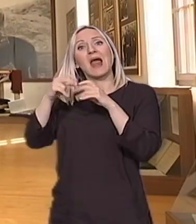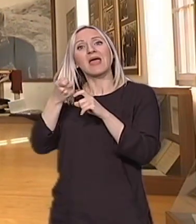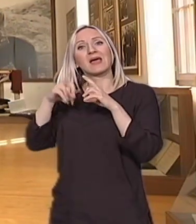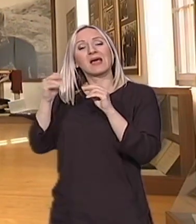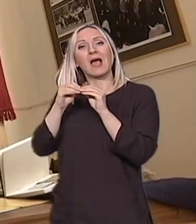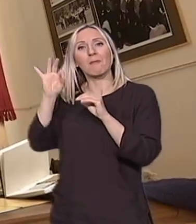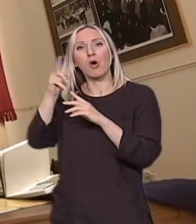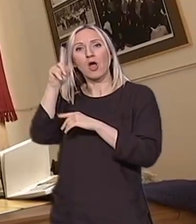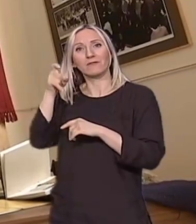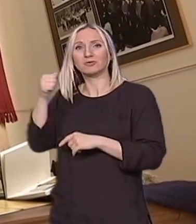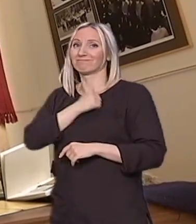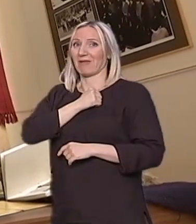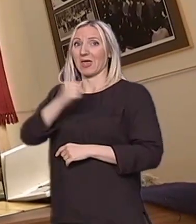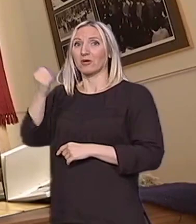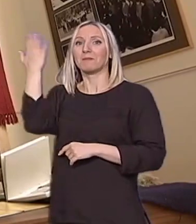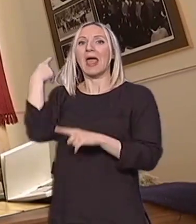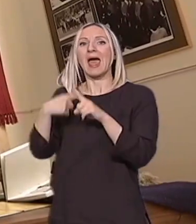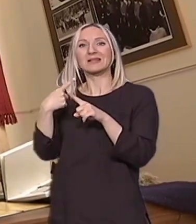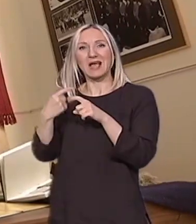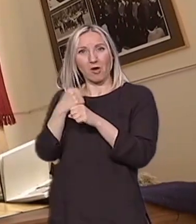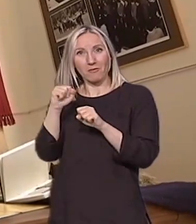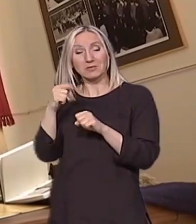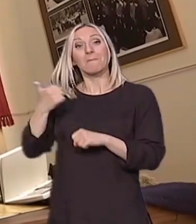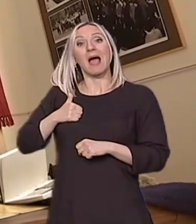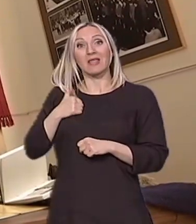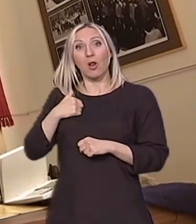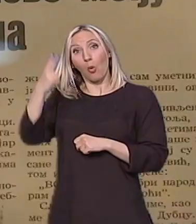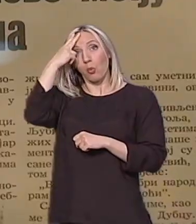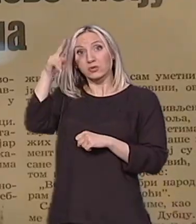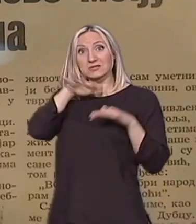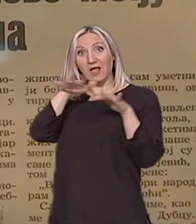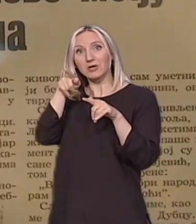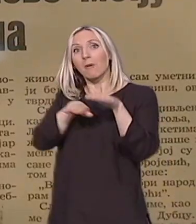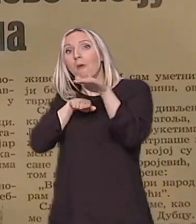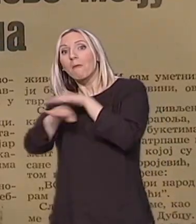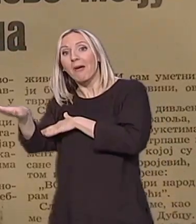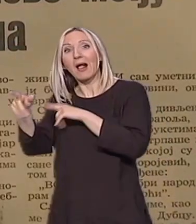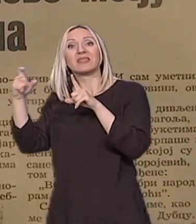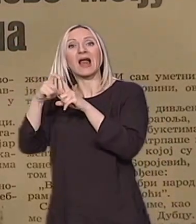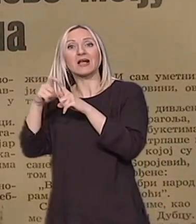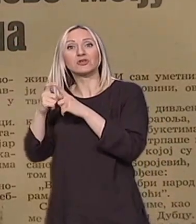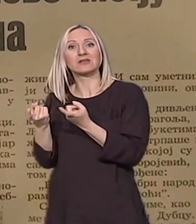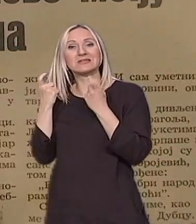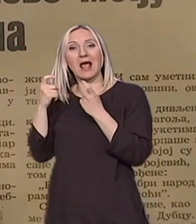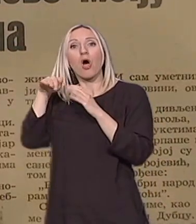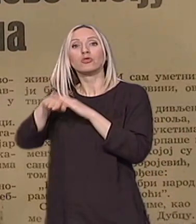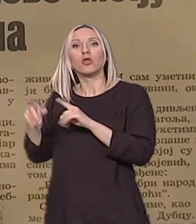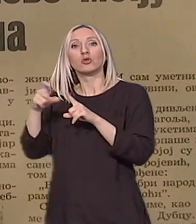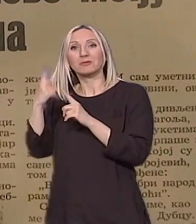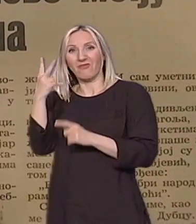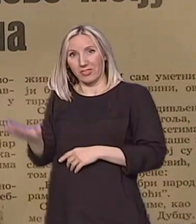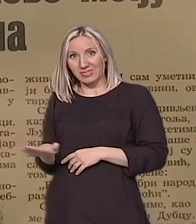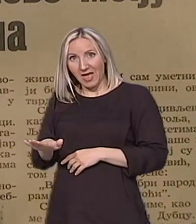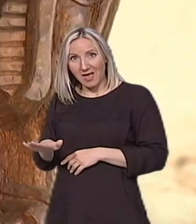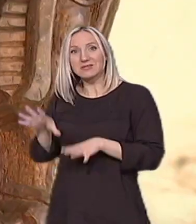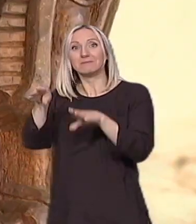heroine jednog vremena, Hercegovke koja je iz Banja Luke od Ustaša pobegla u Dragačevsko selo Donji Dubac. Sa dvoje male dece našla